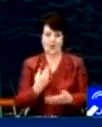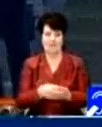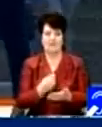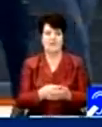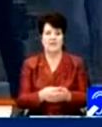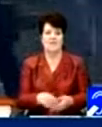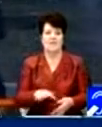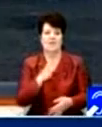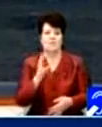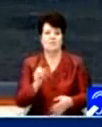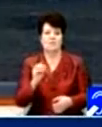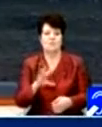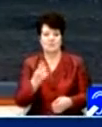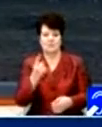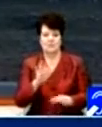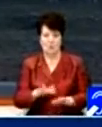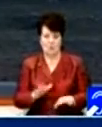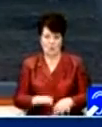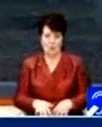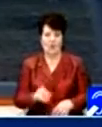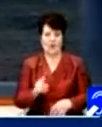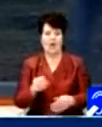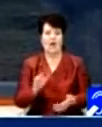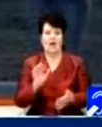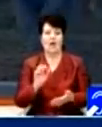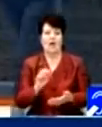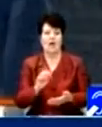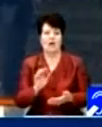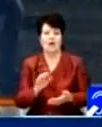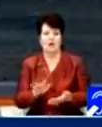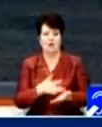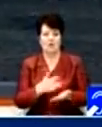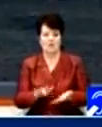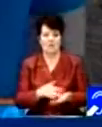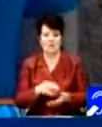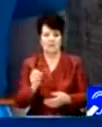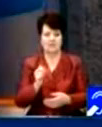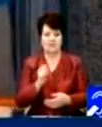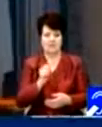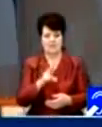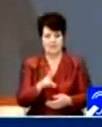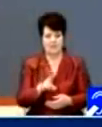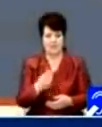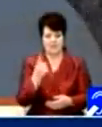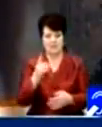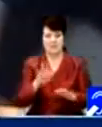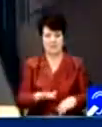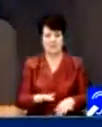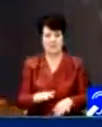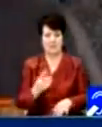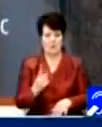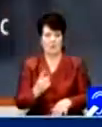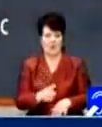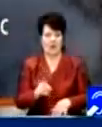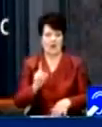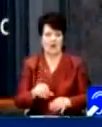fost 15 pentru un loc bugetar. Și la contabilitate s-a dus o luptă strânsă și s-au înregistrat 12 cereri pentru un loc,